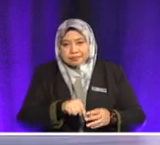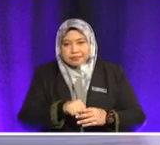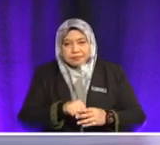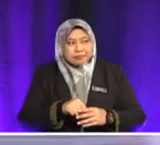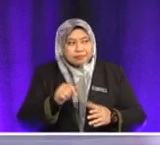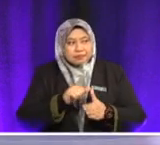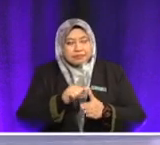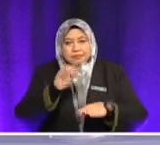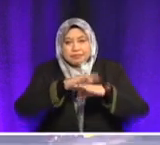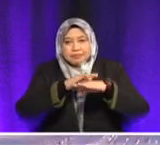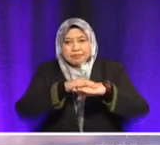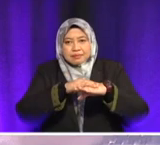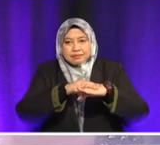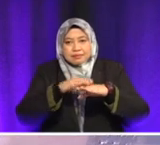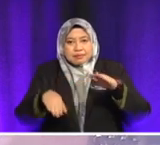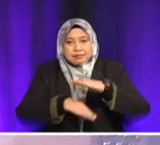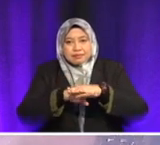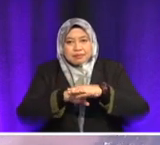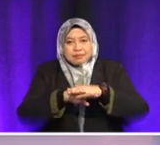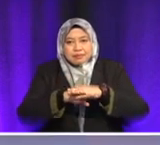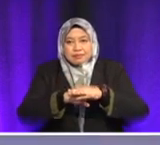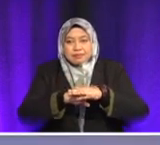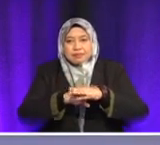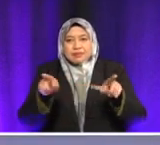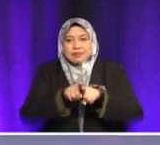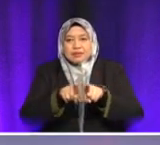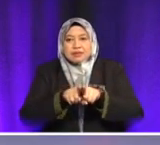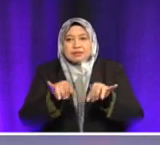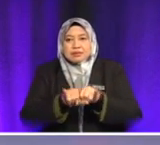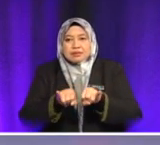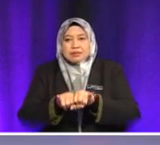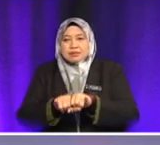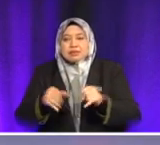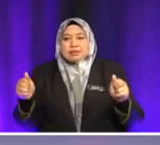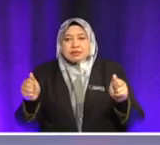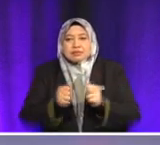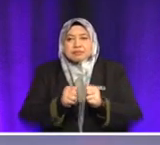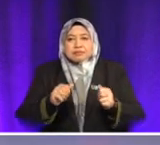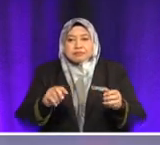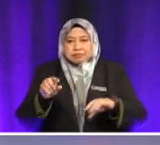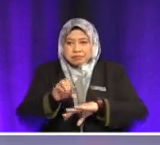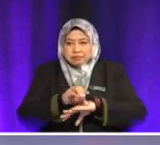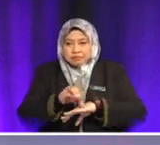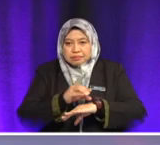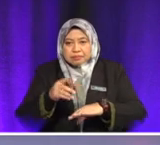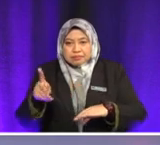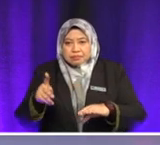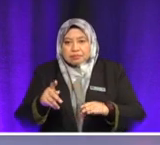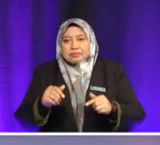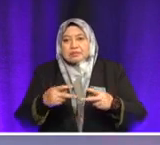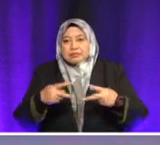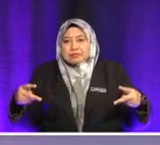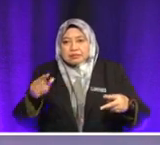atas bawah sama juga menggunakan jarak yang sama